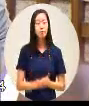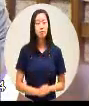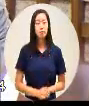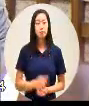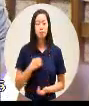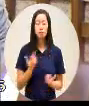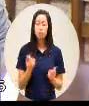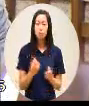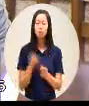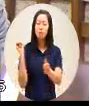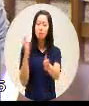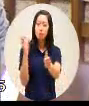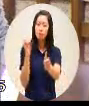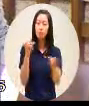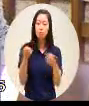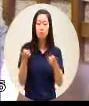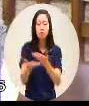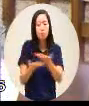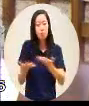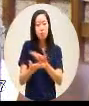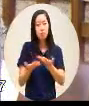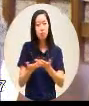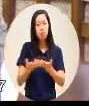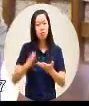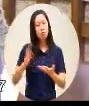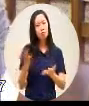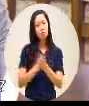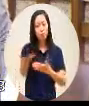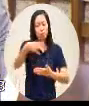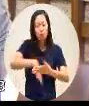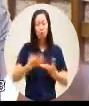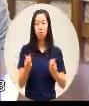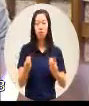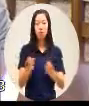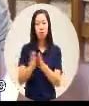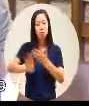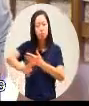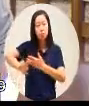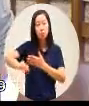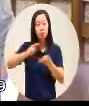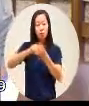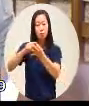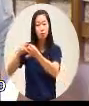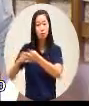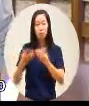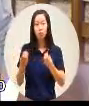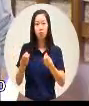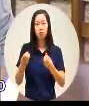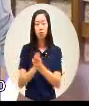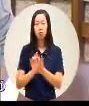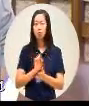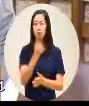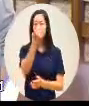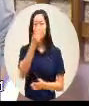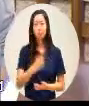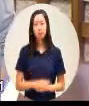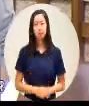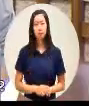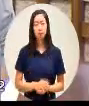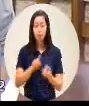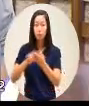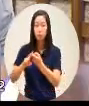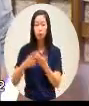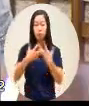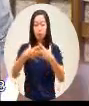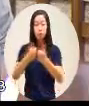我们一直在讨论，但是我们一直没有纳入进来。你跟我说其他项目，那其他的项目都是单项的啦，当然都有机